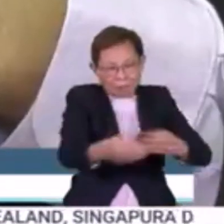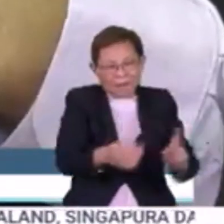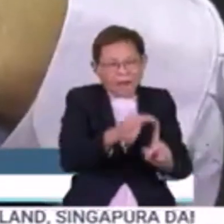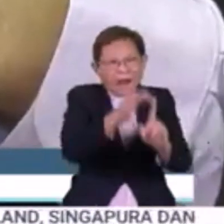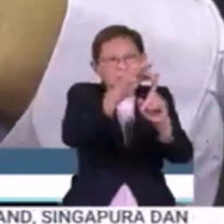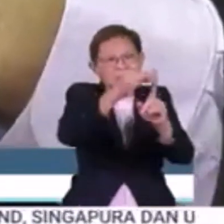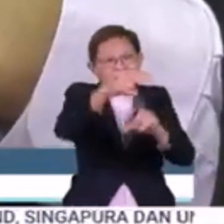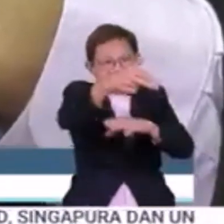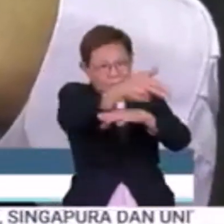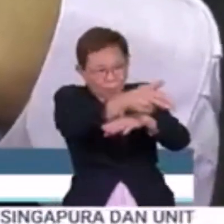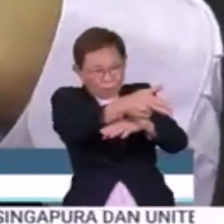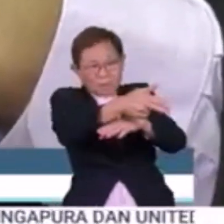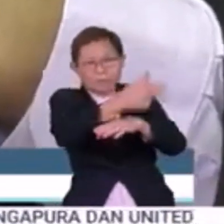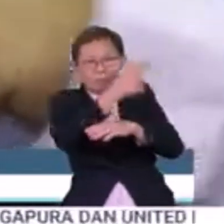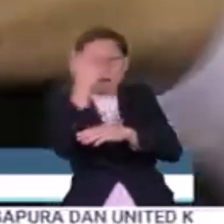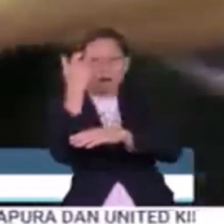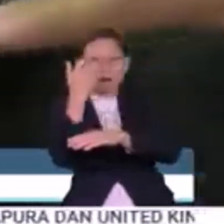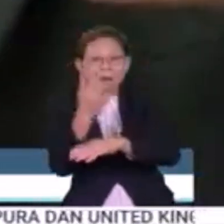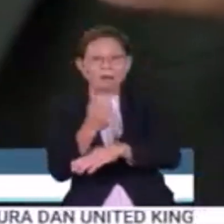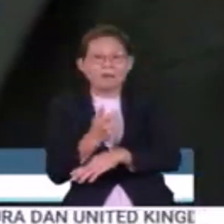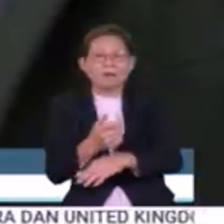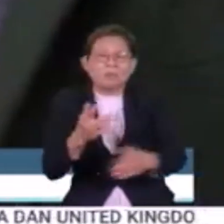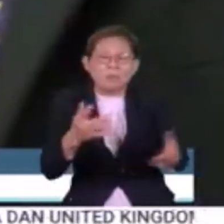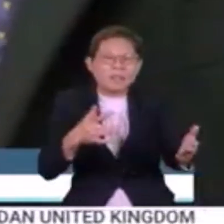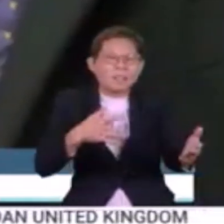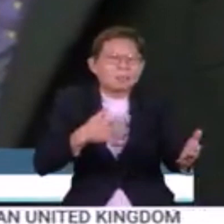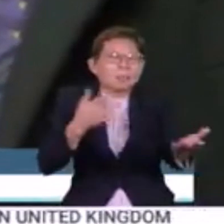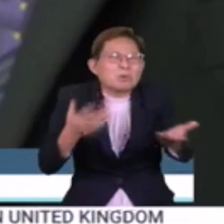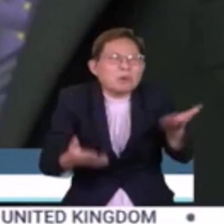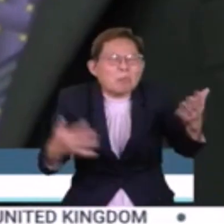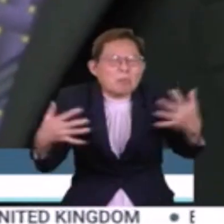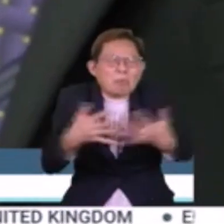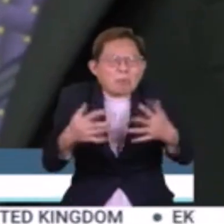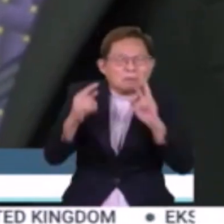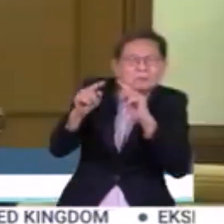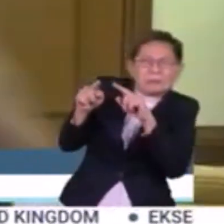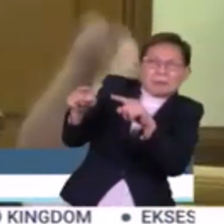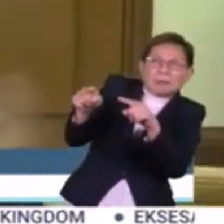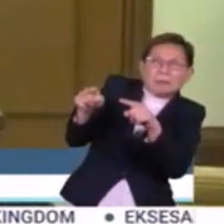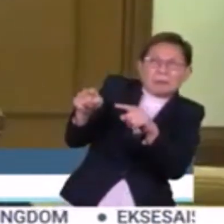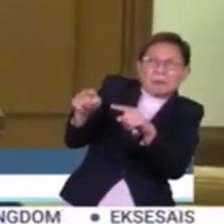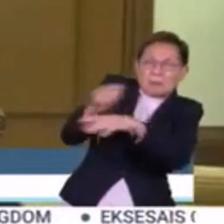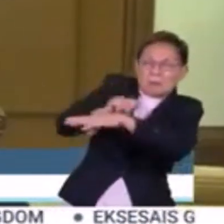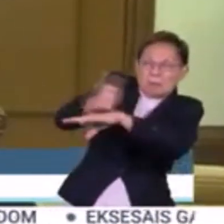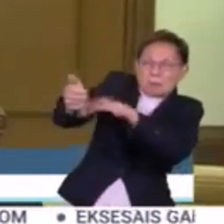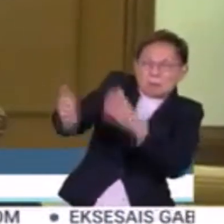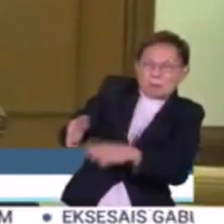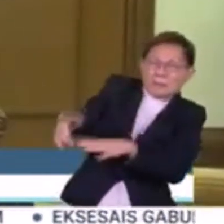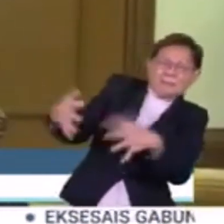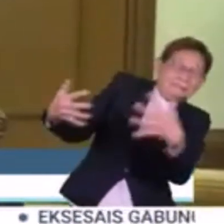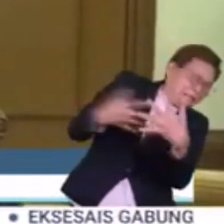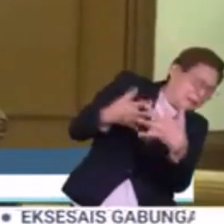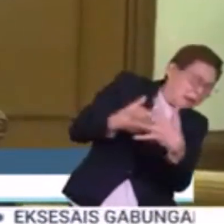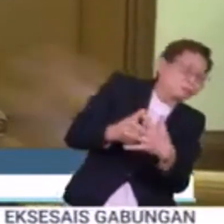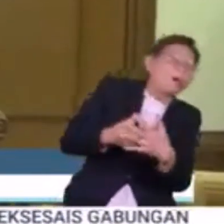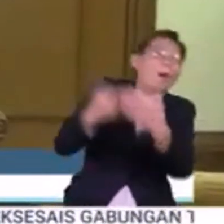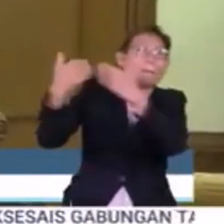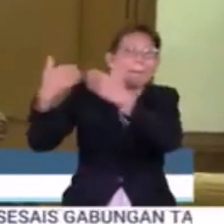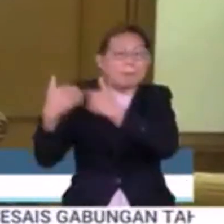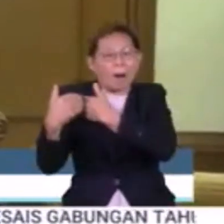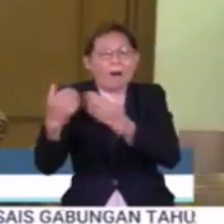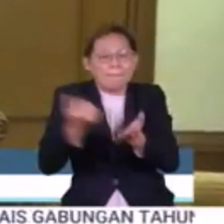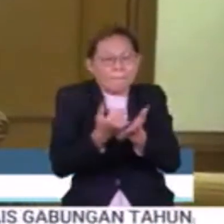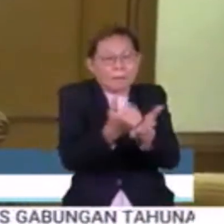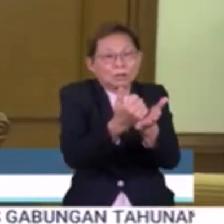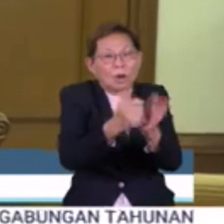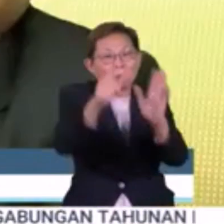khas, sebab kadang-kadang sangat-sangat kira mungkin dia agak traumatik apabila melihat tertuduh. So di sinilah peranan Jabatan Bantuan Guaman,